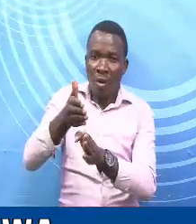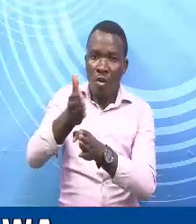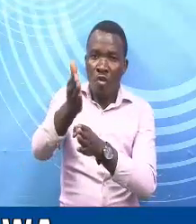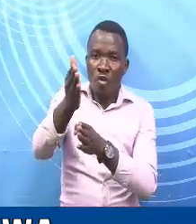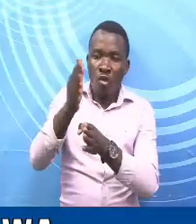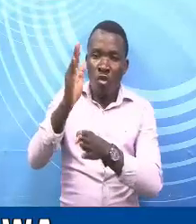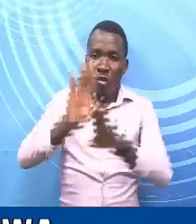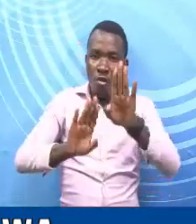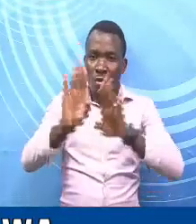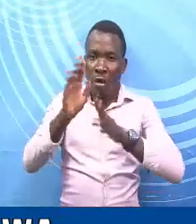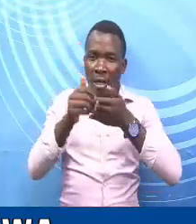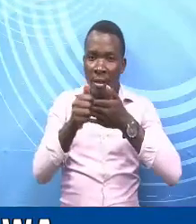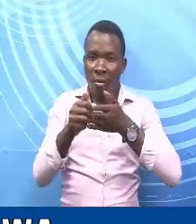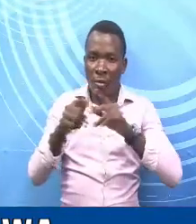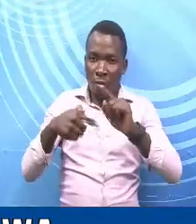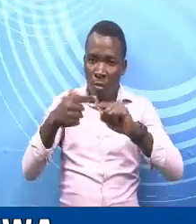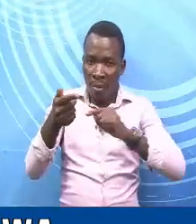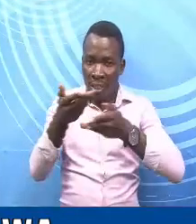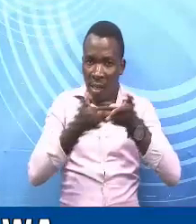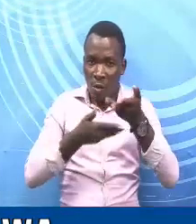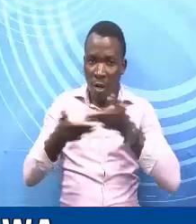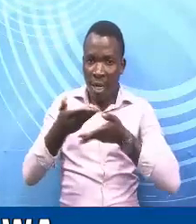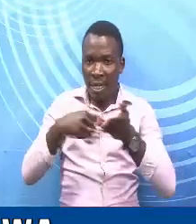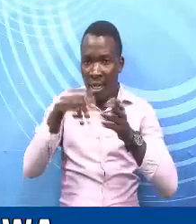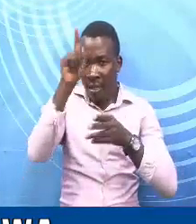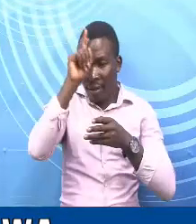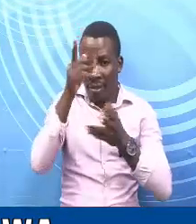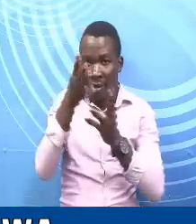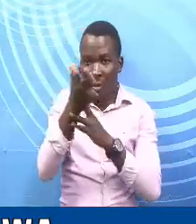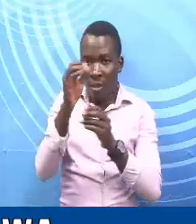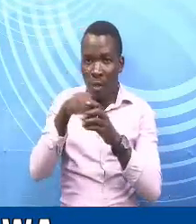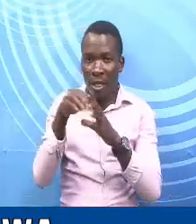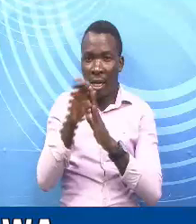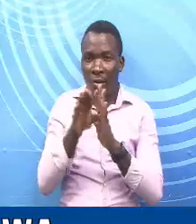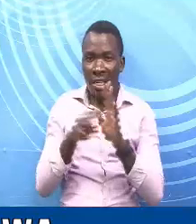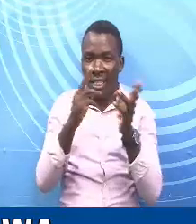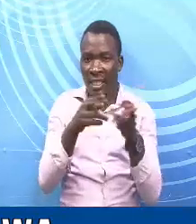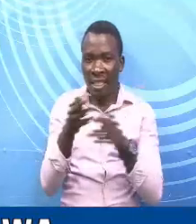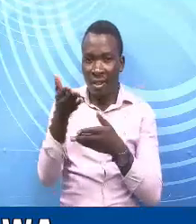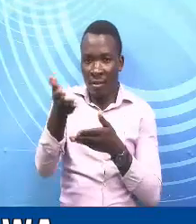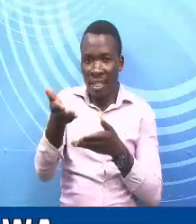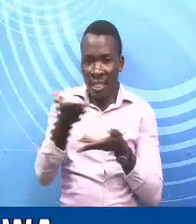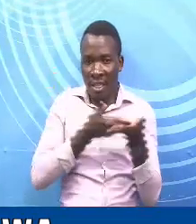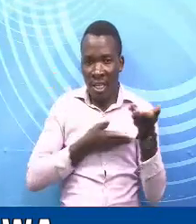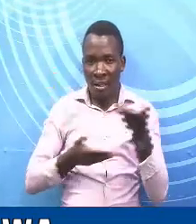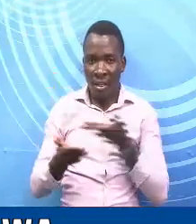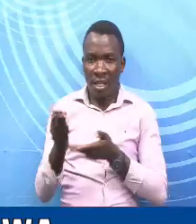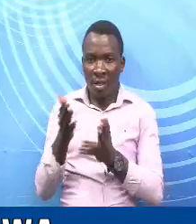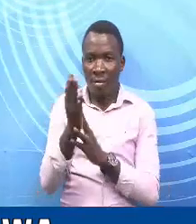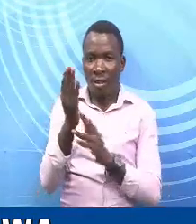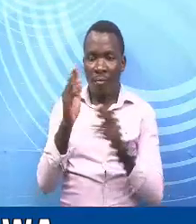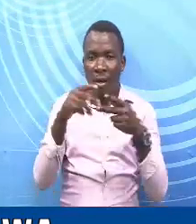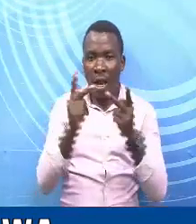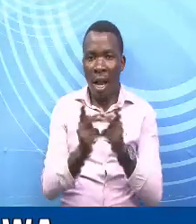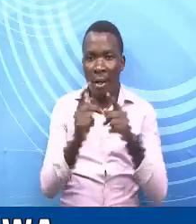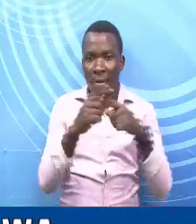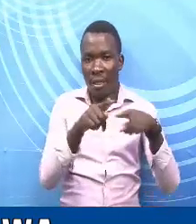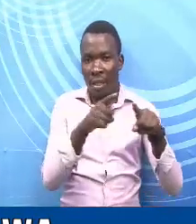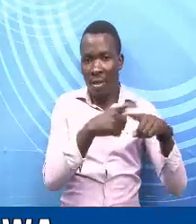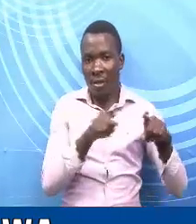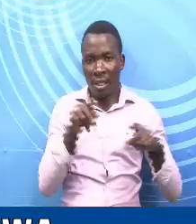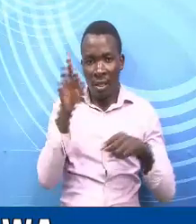n'abaturage aho duhurira hose binyuze muri gahunda zisanzwe zihari n'ibiganiro tugenda tunyuzaho hirya no hino tukabibutsa ko